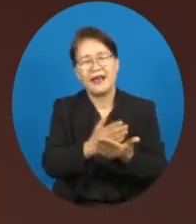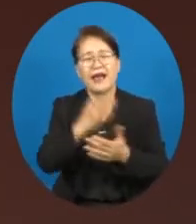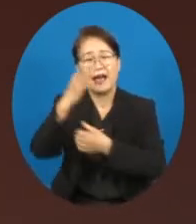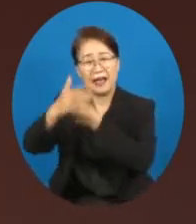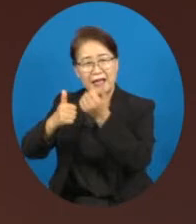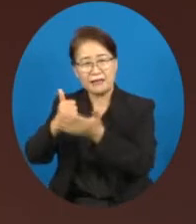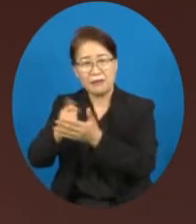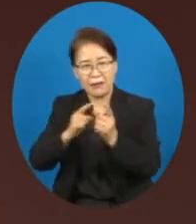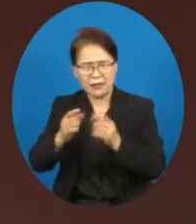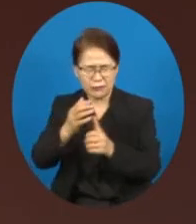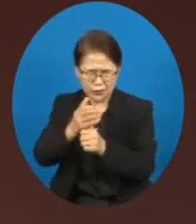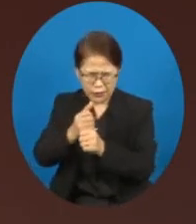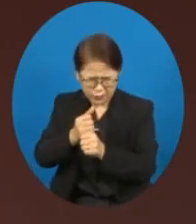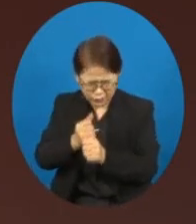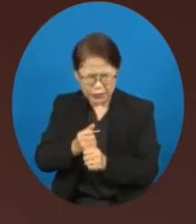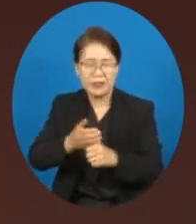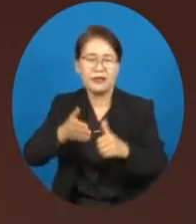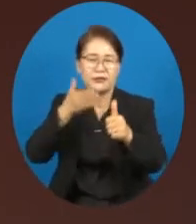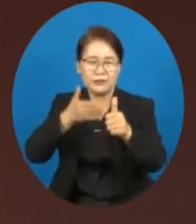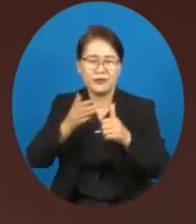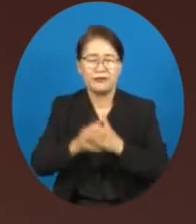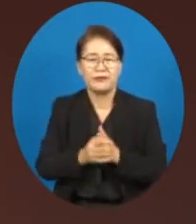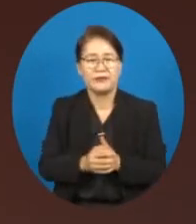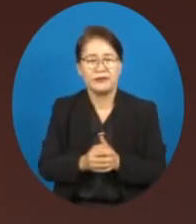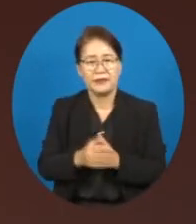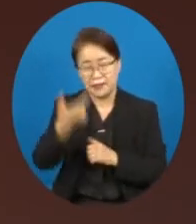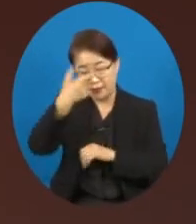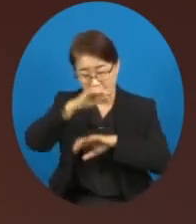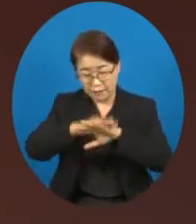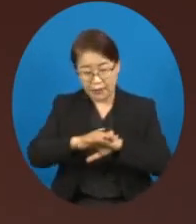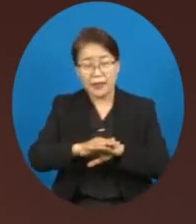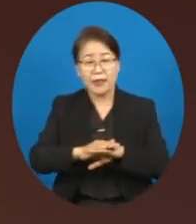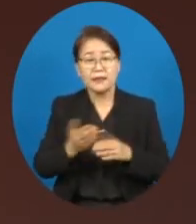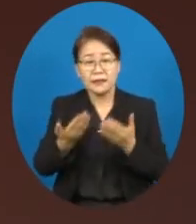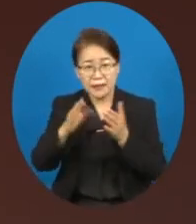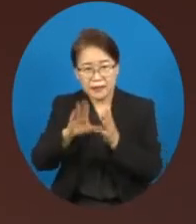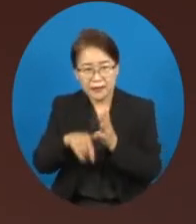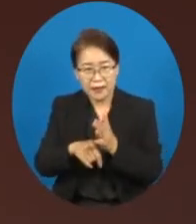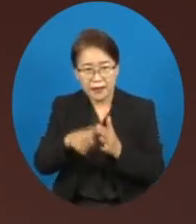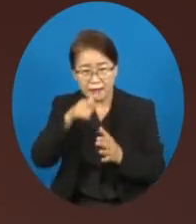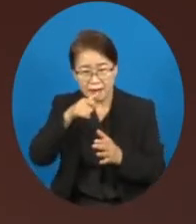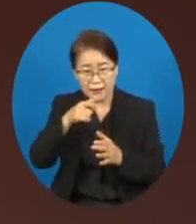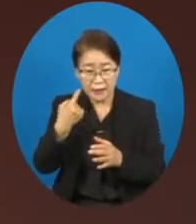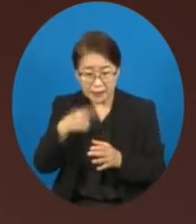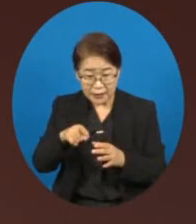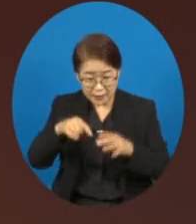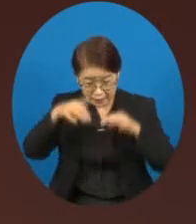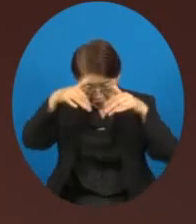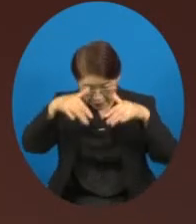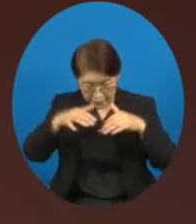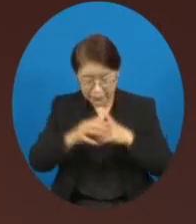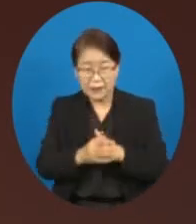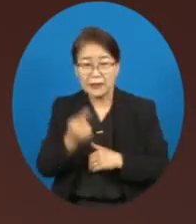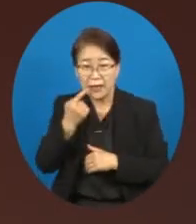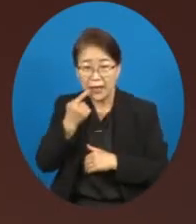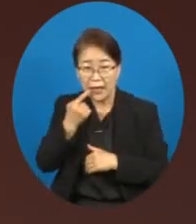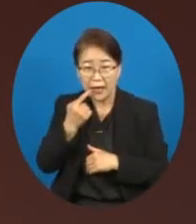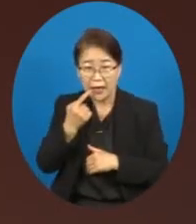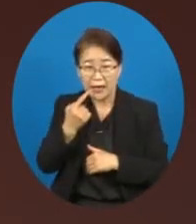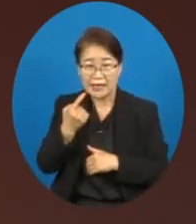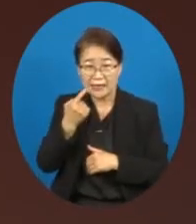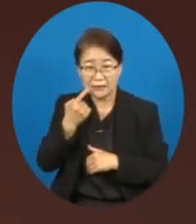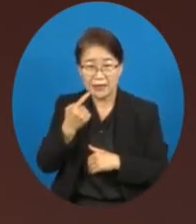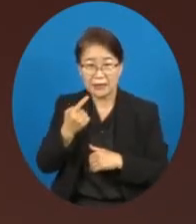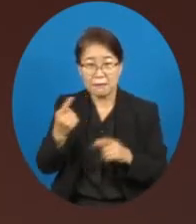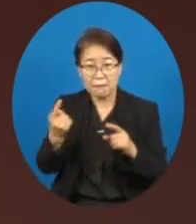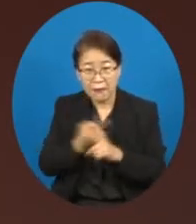하나님의 말씀을 붙잡으십시오. 여러분 예배하는 시간에 금가루 떨어지는가 보고 내 이빨이 금으로 변했는가를 보려고 한다면